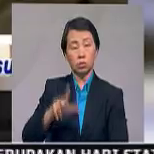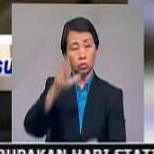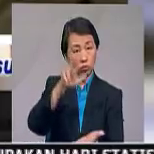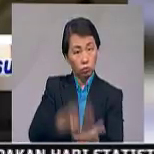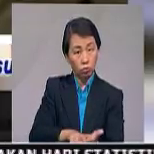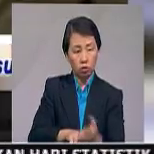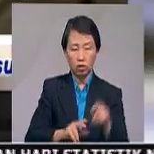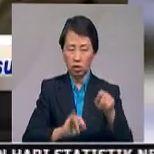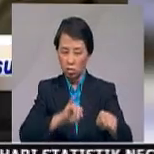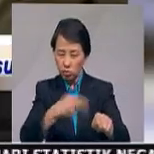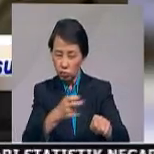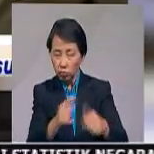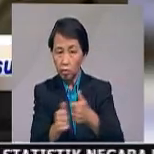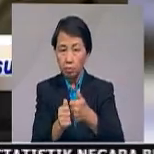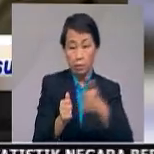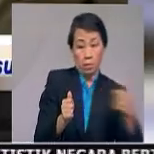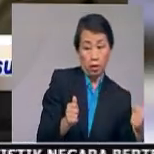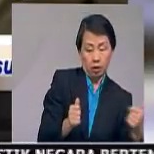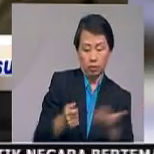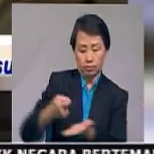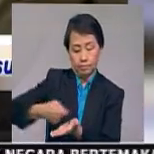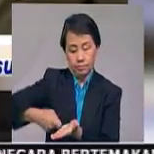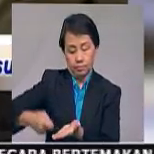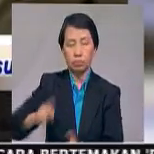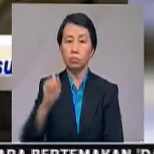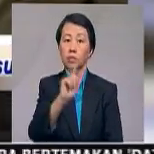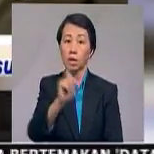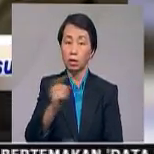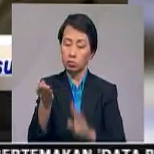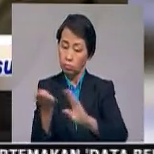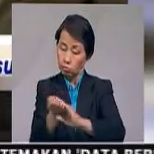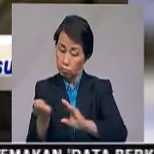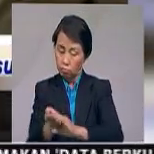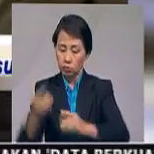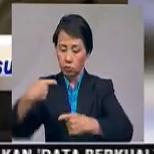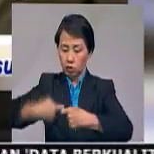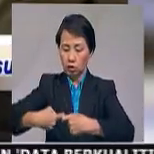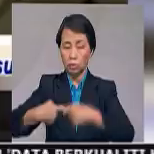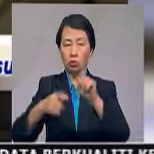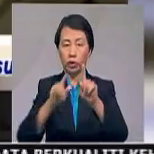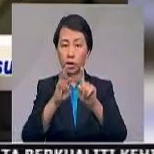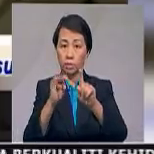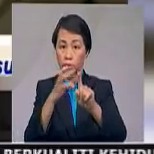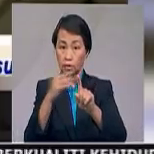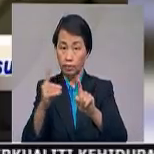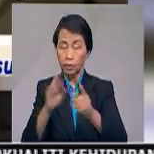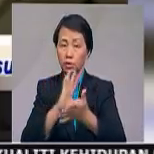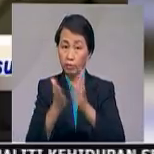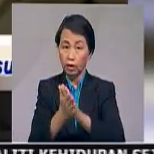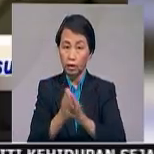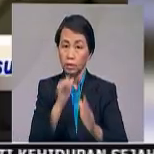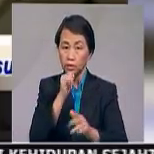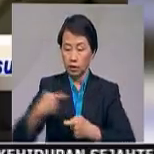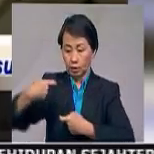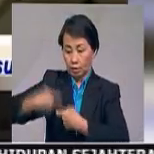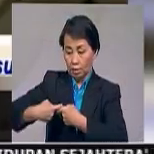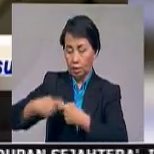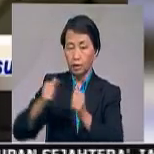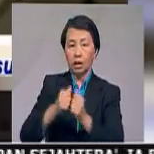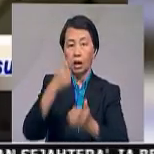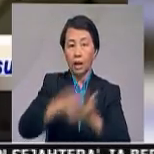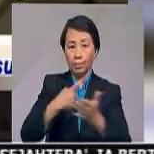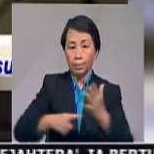yang Jolo mengelak daripada menandatangani mana-mana dokumen berkaitan 1MDB supaya tidak dikaitkan dengan